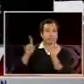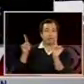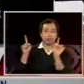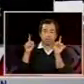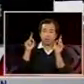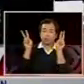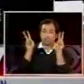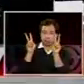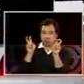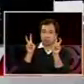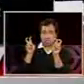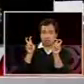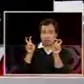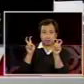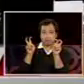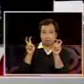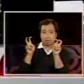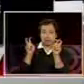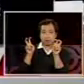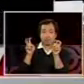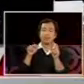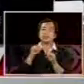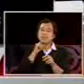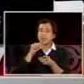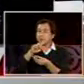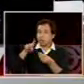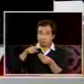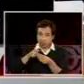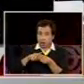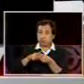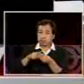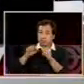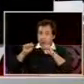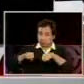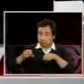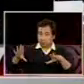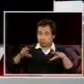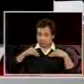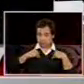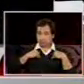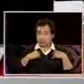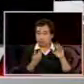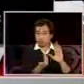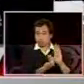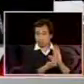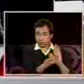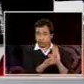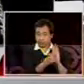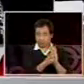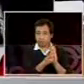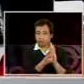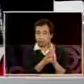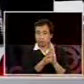with respect to whether or not we can admit the evidence obtained on